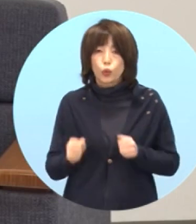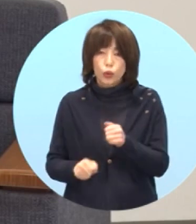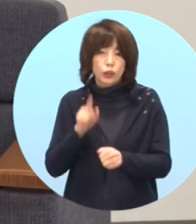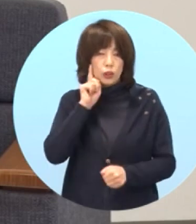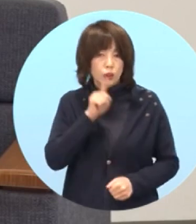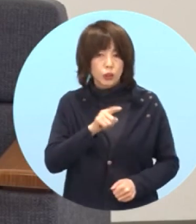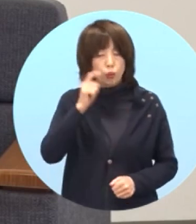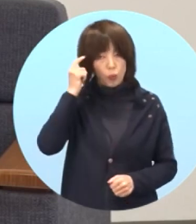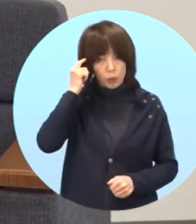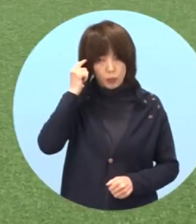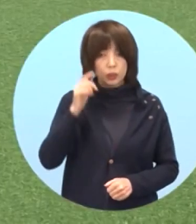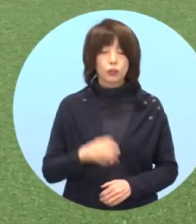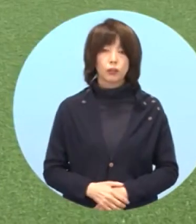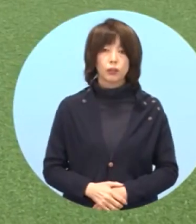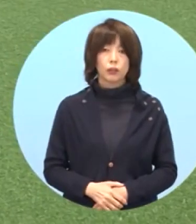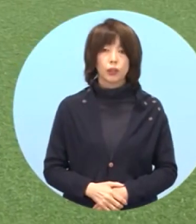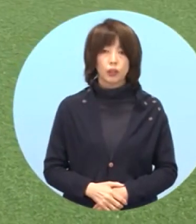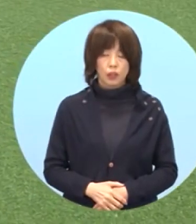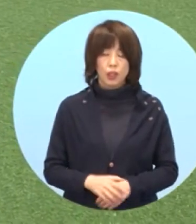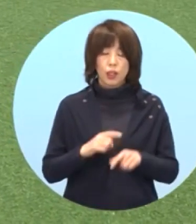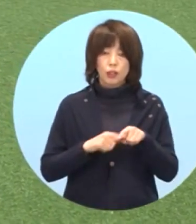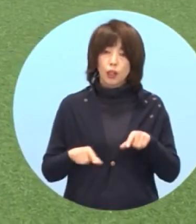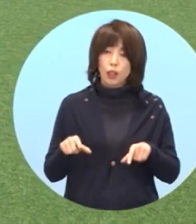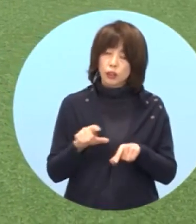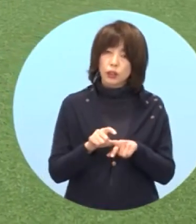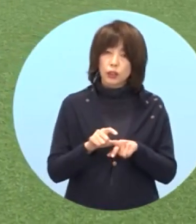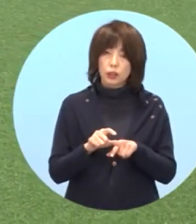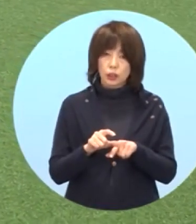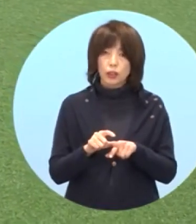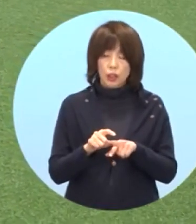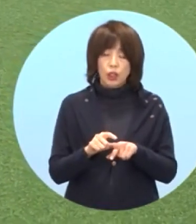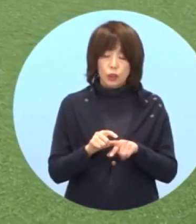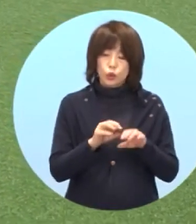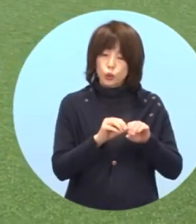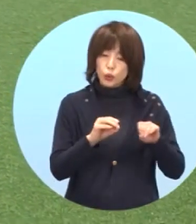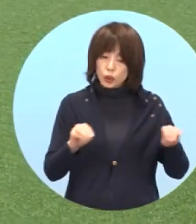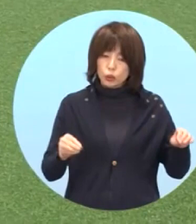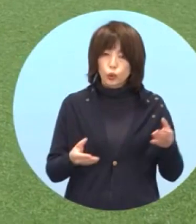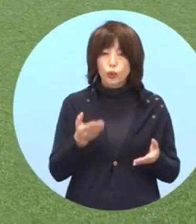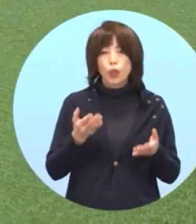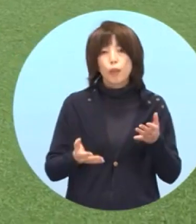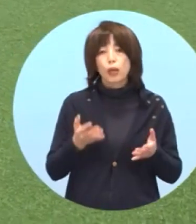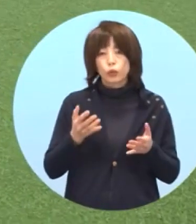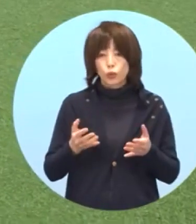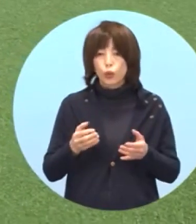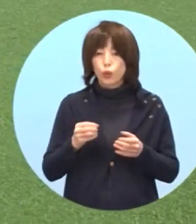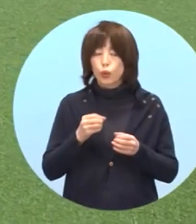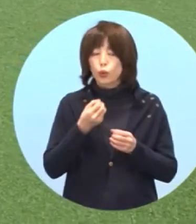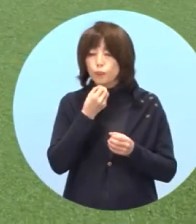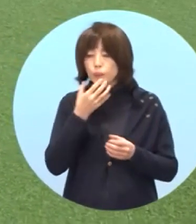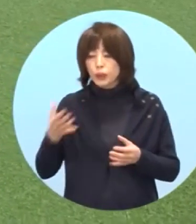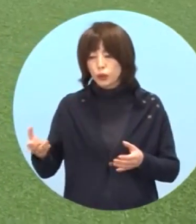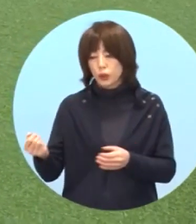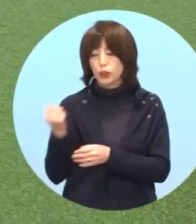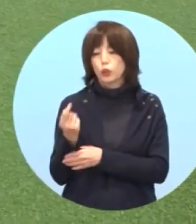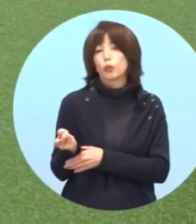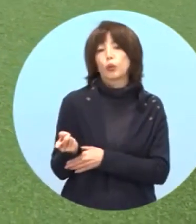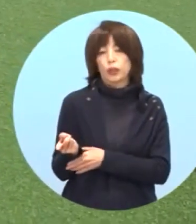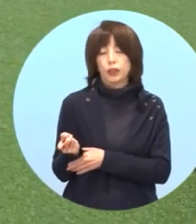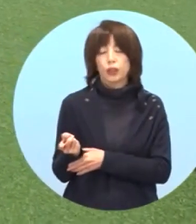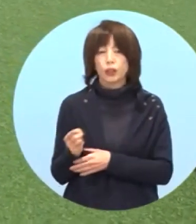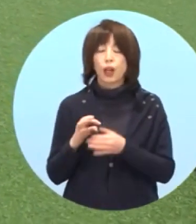かとは思います。 さらに 土のグラウンドよりは水に対しての耐性も強いとは思う